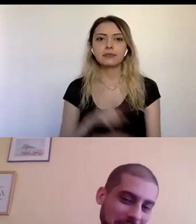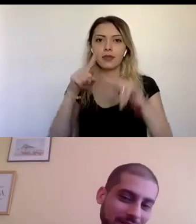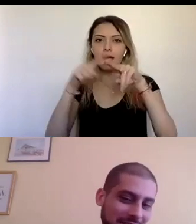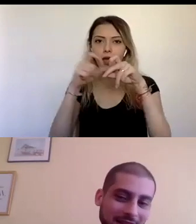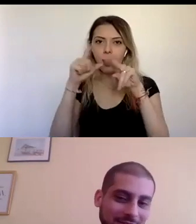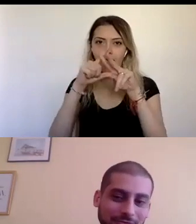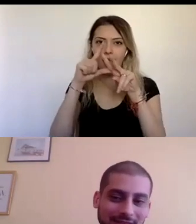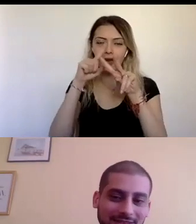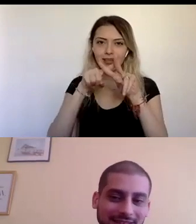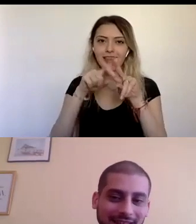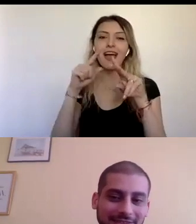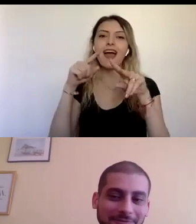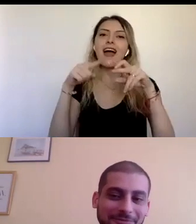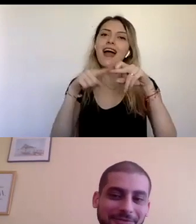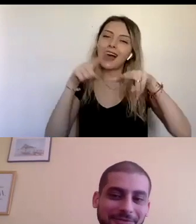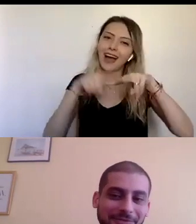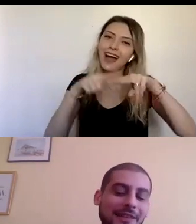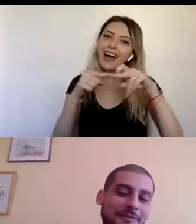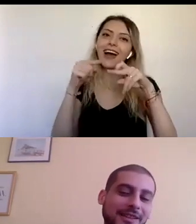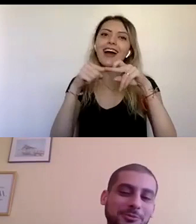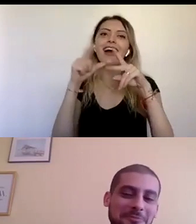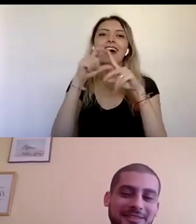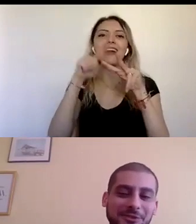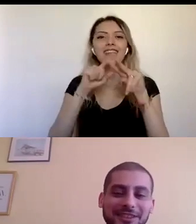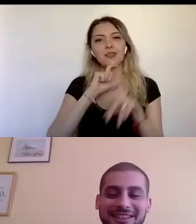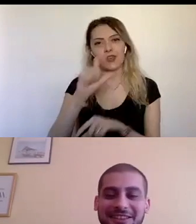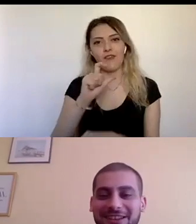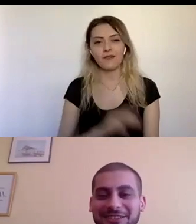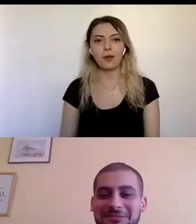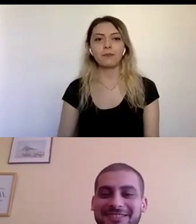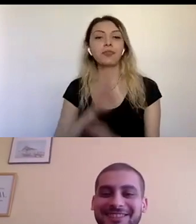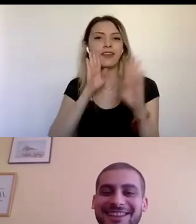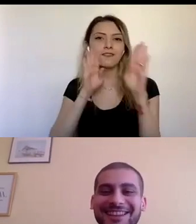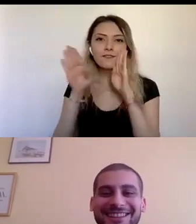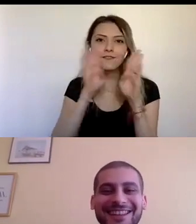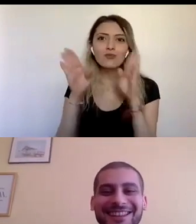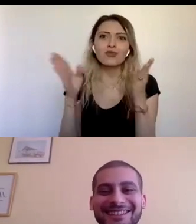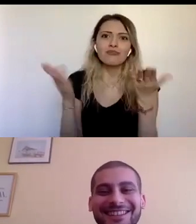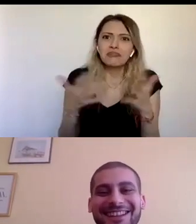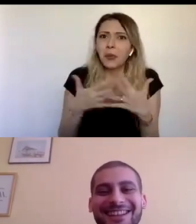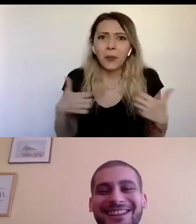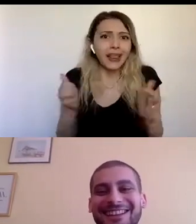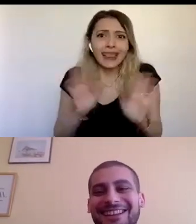Aynı cevap vereceğim, yani çok farklı değil yani. Bir defa Facebook'tan mesaj yazıyor, ne kadar güvenli olabilir?